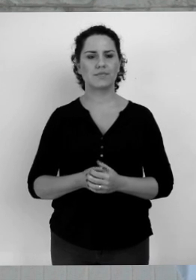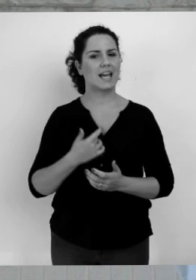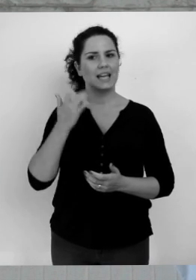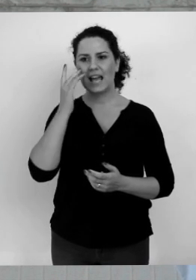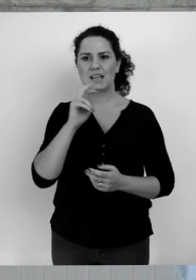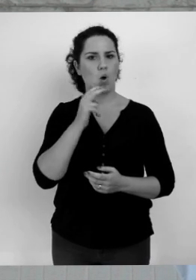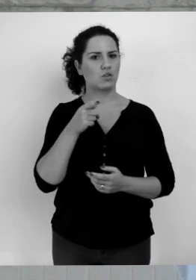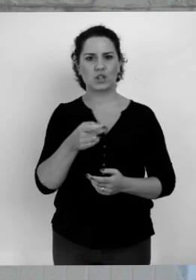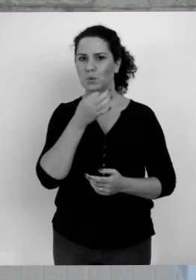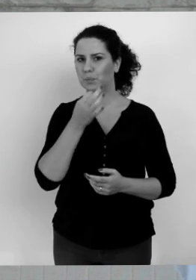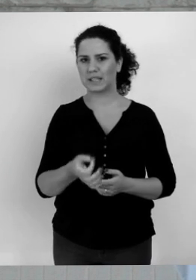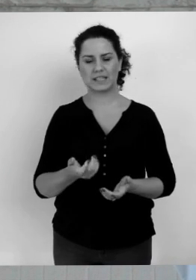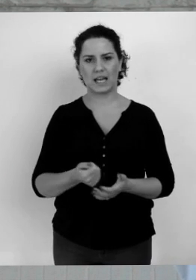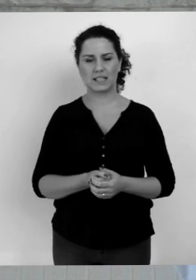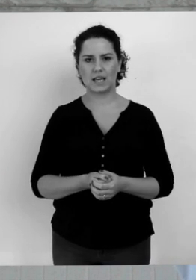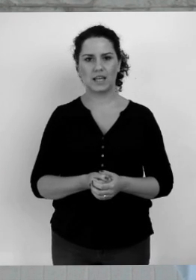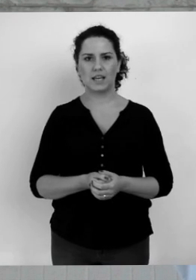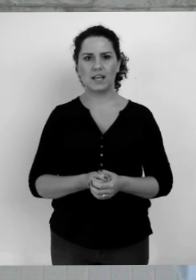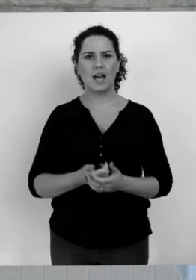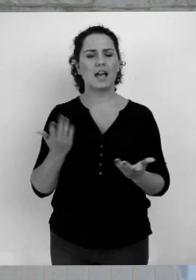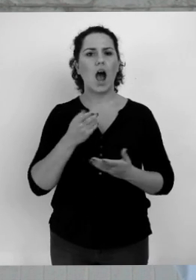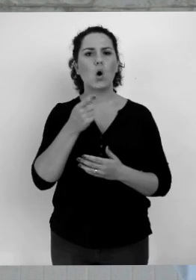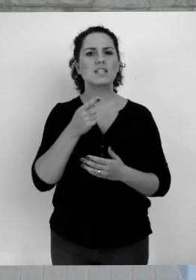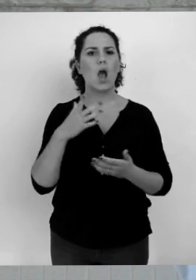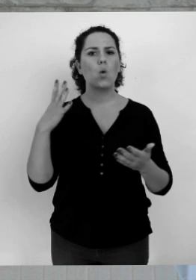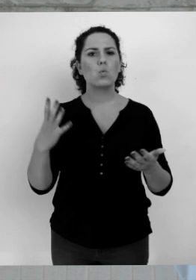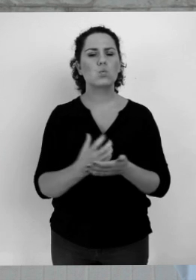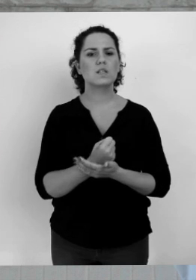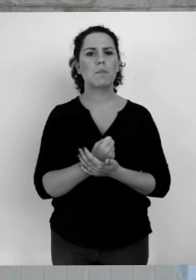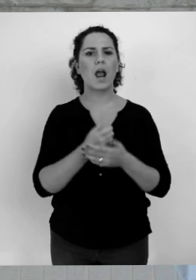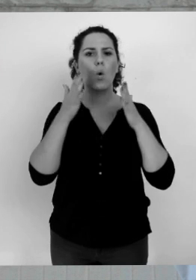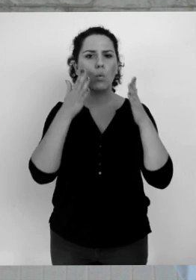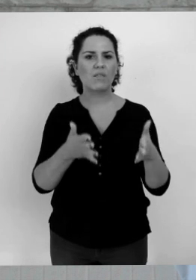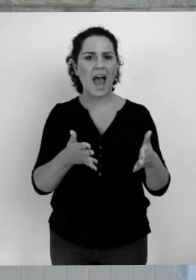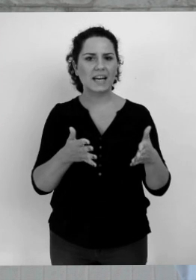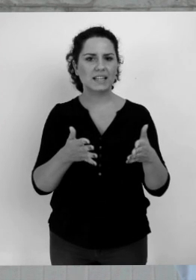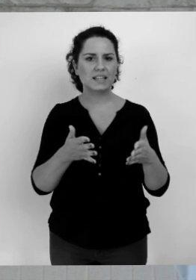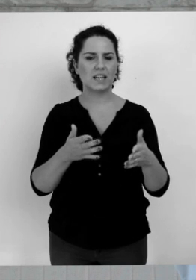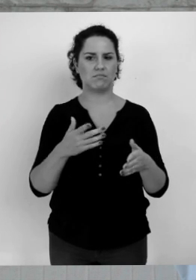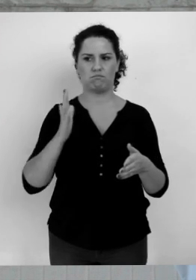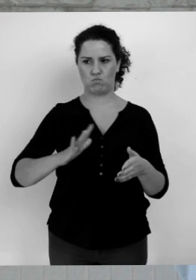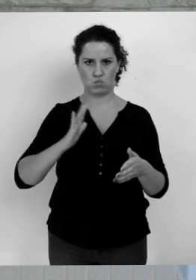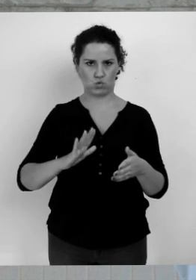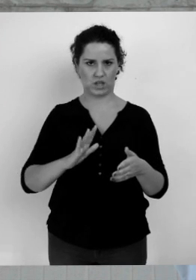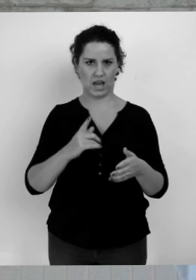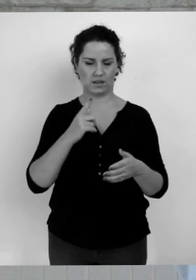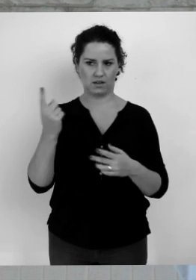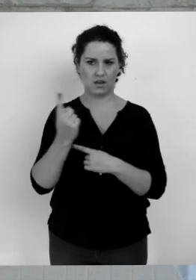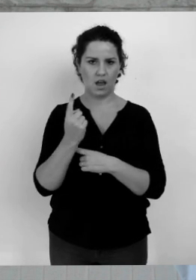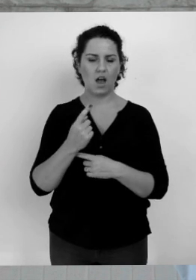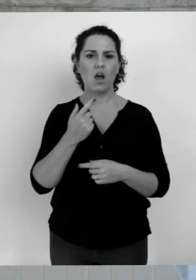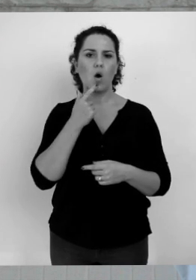Nisam odgovor na to pitanje. Kako ste uspjeli uvjeriti te mušterije koje su